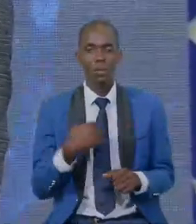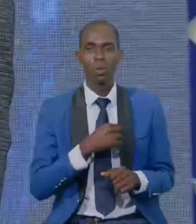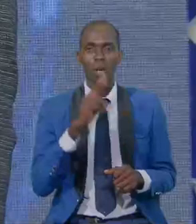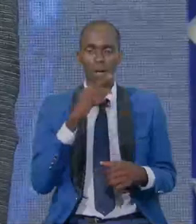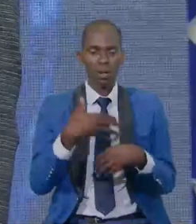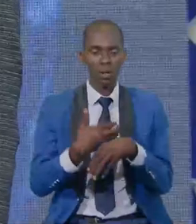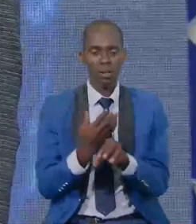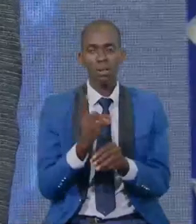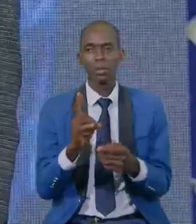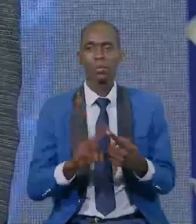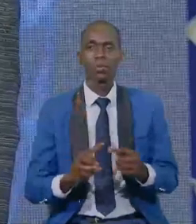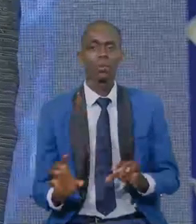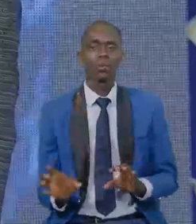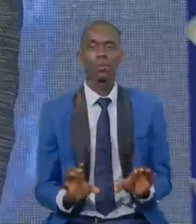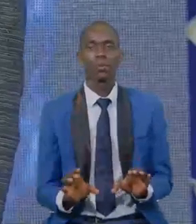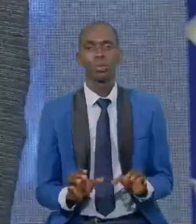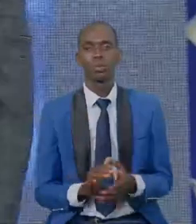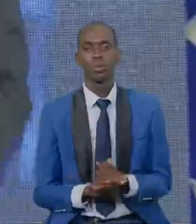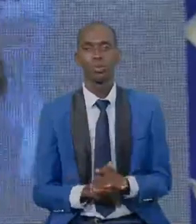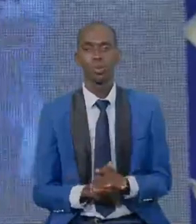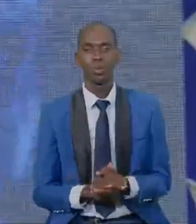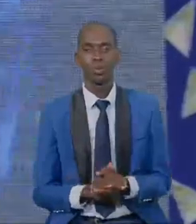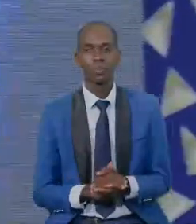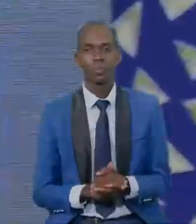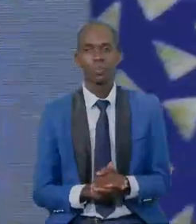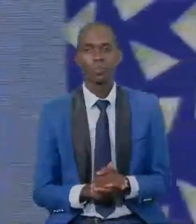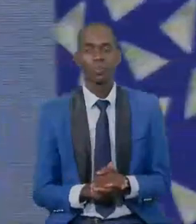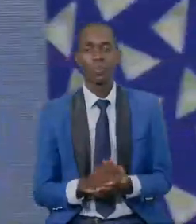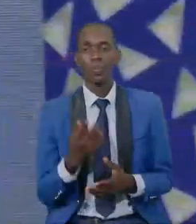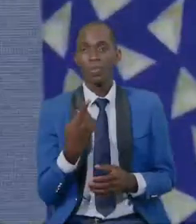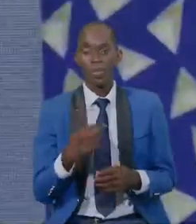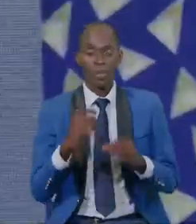Et la puissance pour faire tout ce pour quoi nous sommes créés.